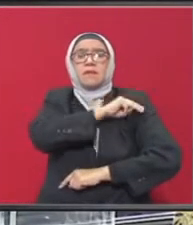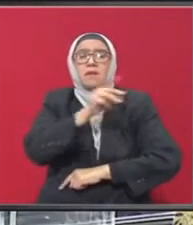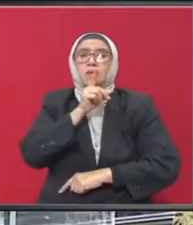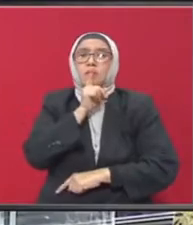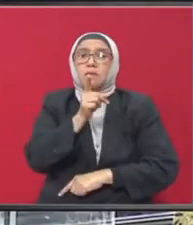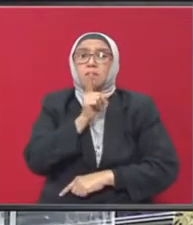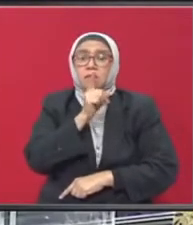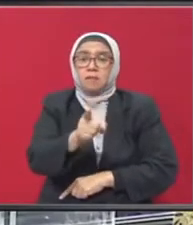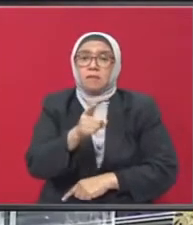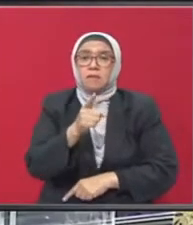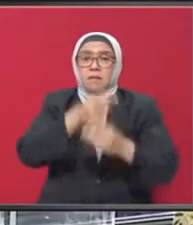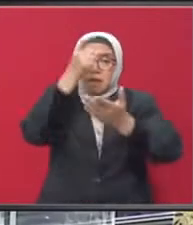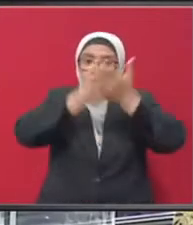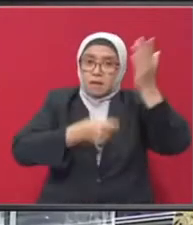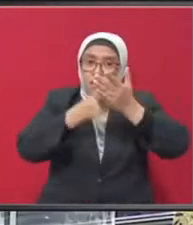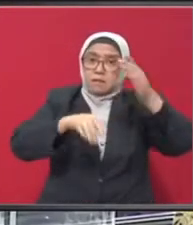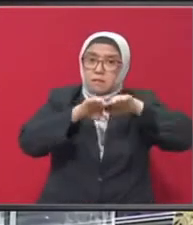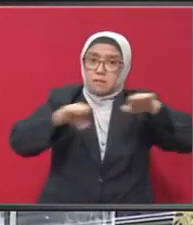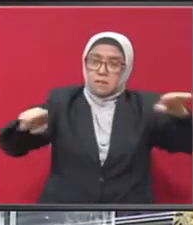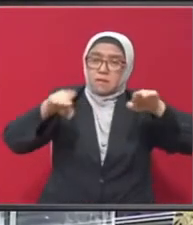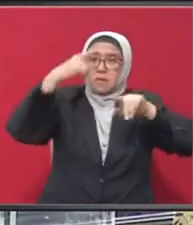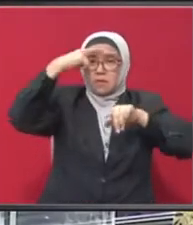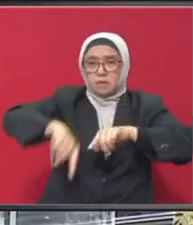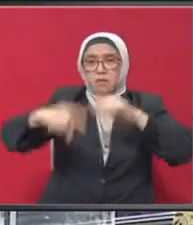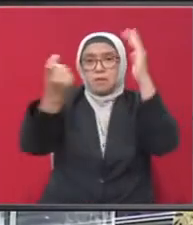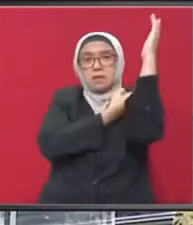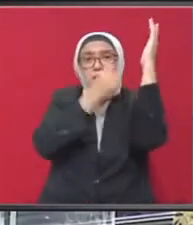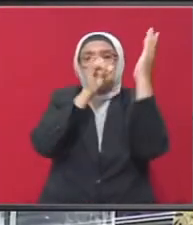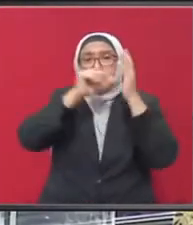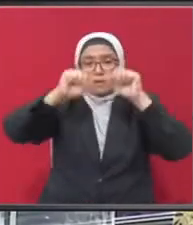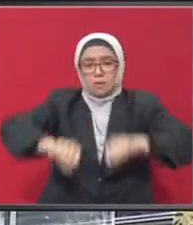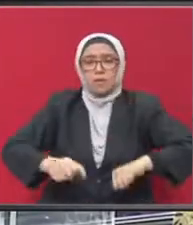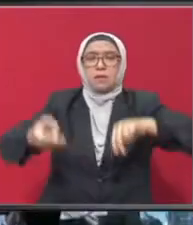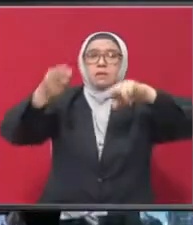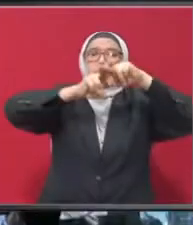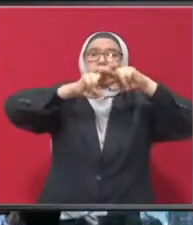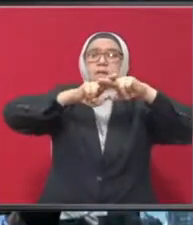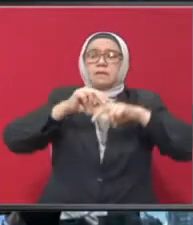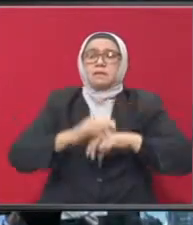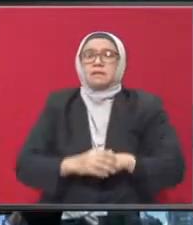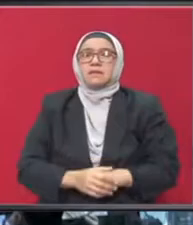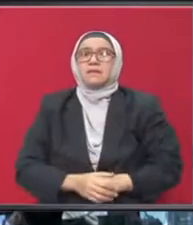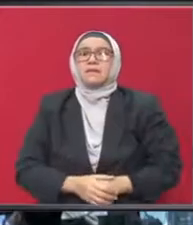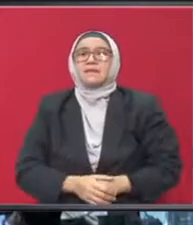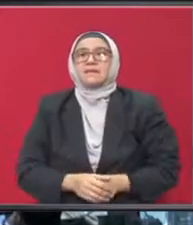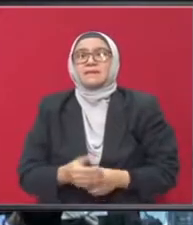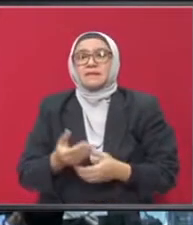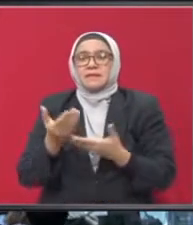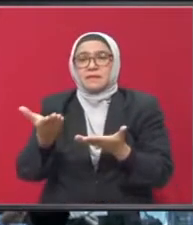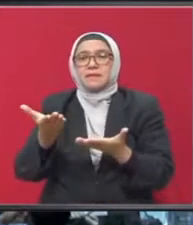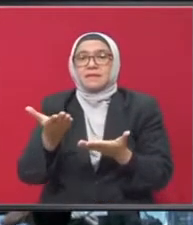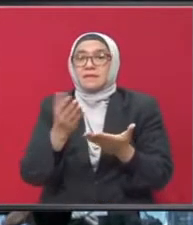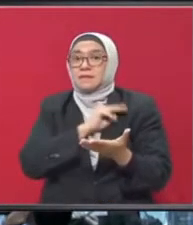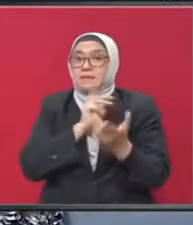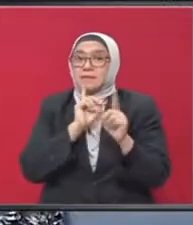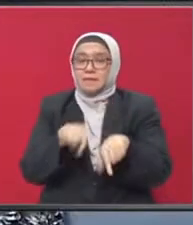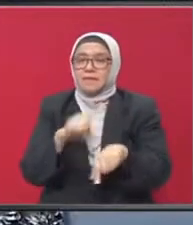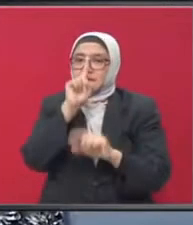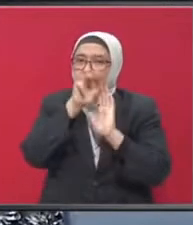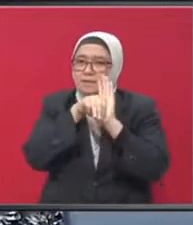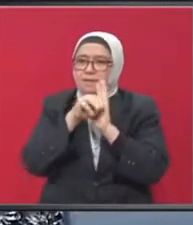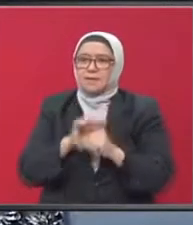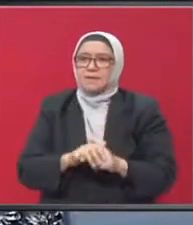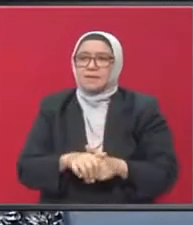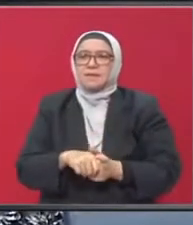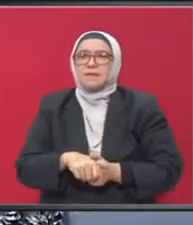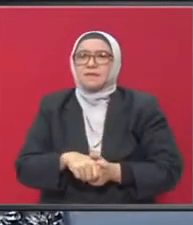harga lantai getah itu dapat ditingkatkan Hai pilih ROM V1 menikah di betul